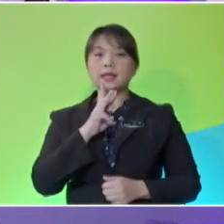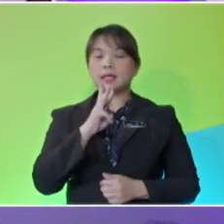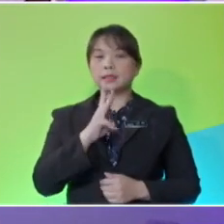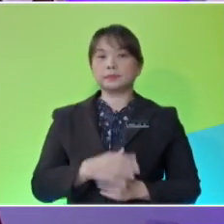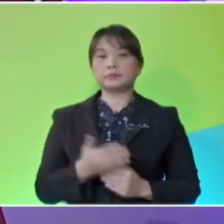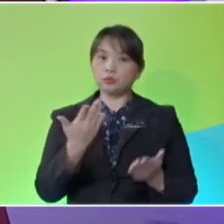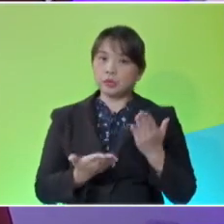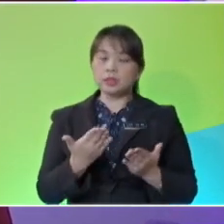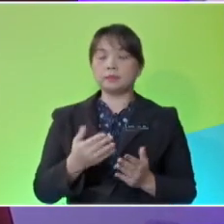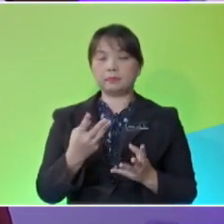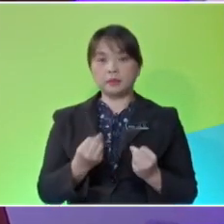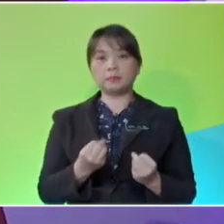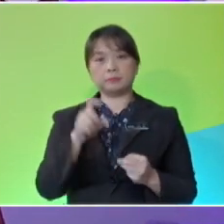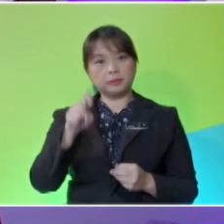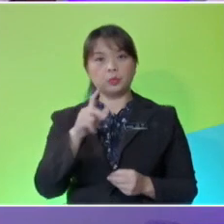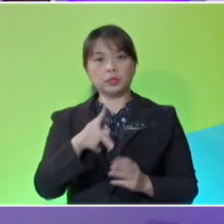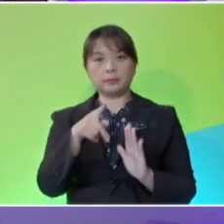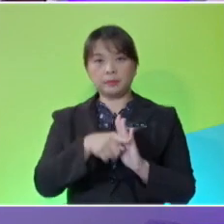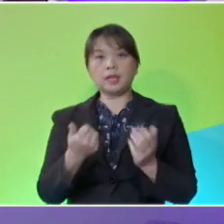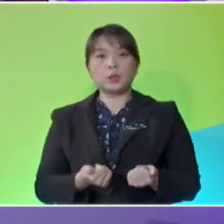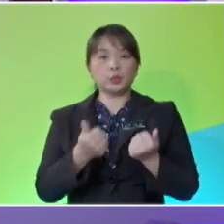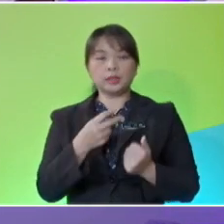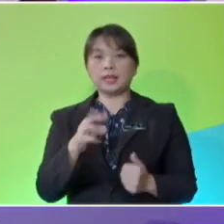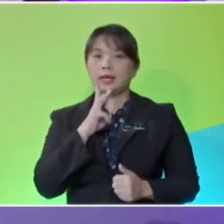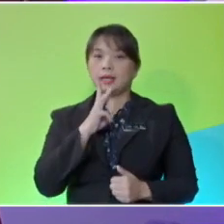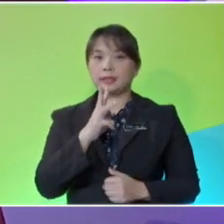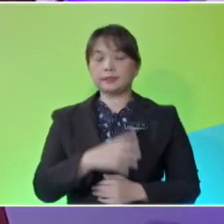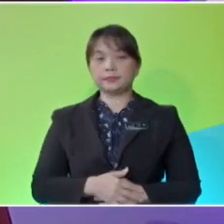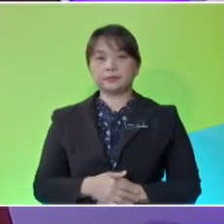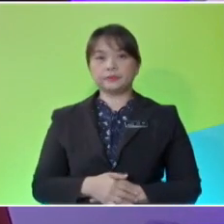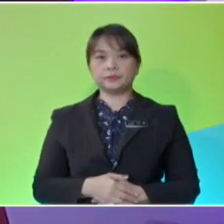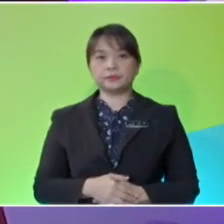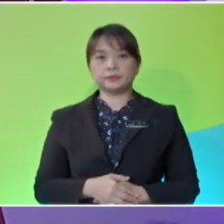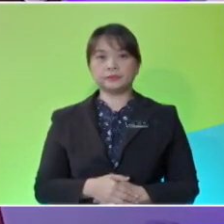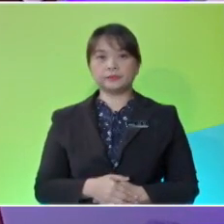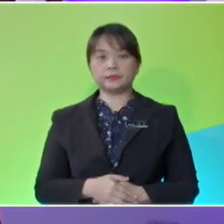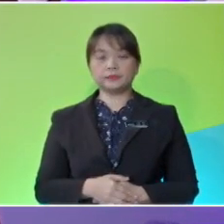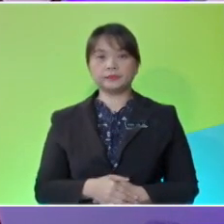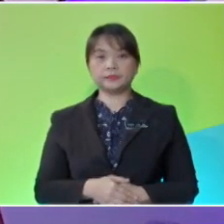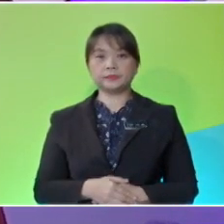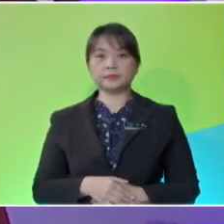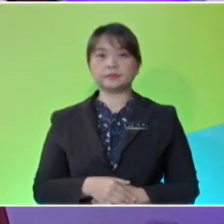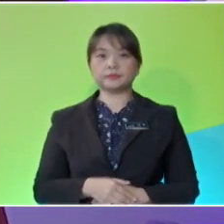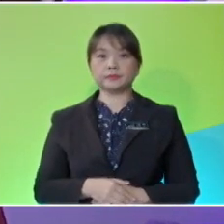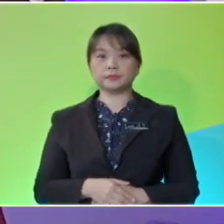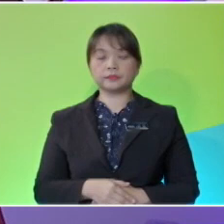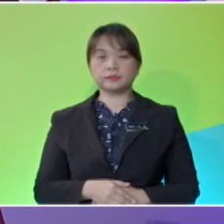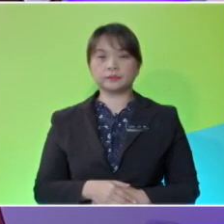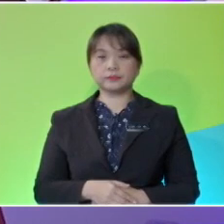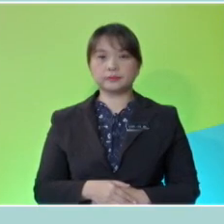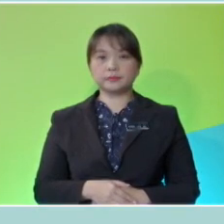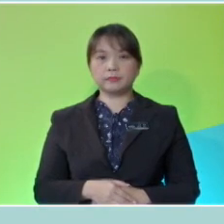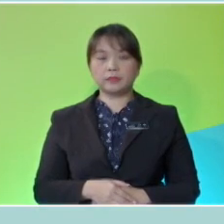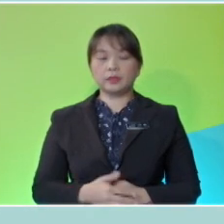pengangkutan air karena tidak dapat mengekses pengangkutan udara jadi sungai ini ataupun kosan saliran itu sangat penting oke selain